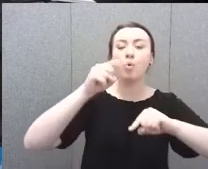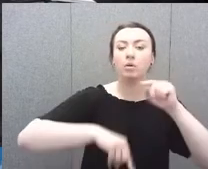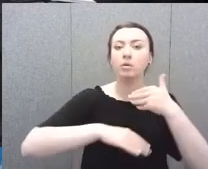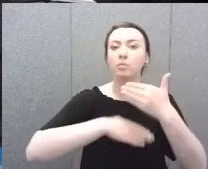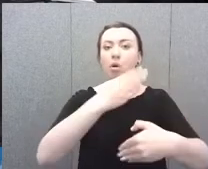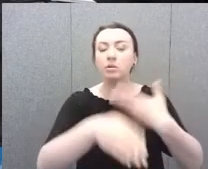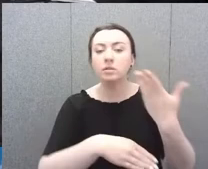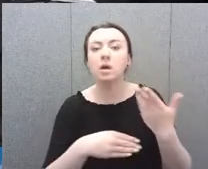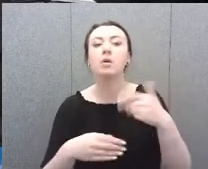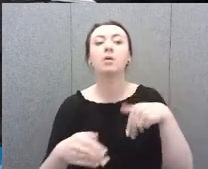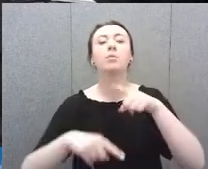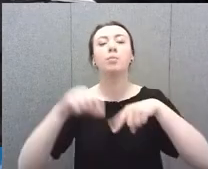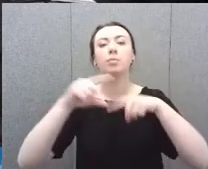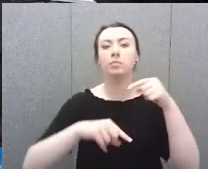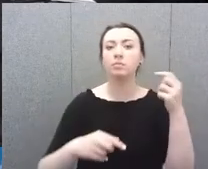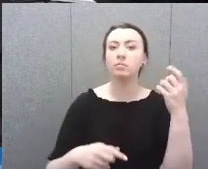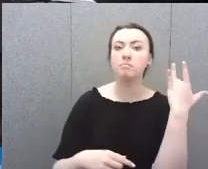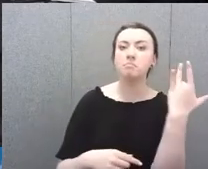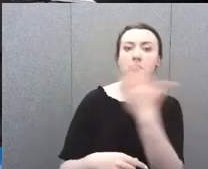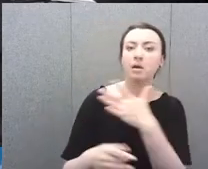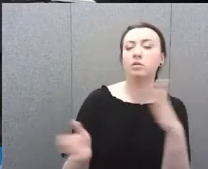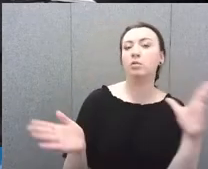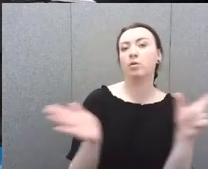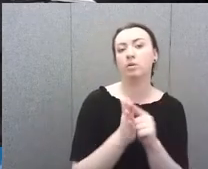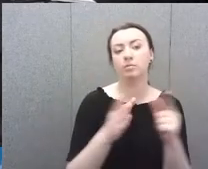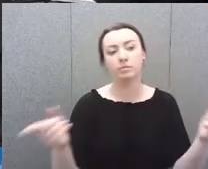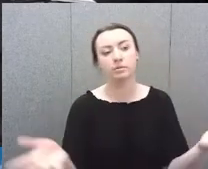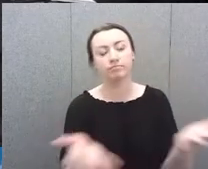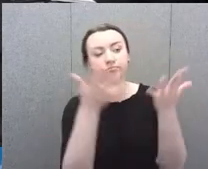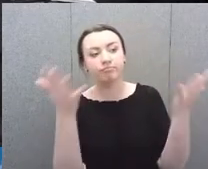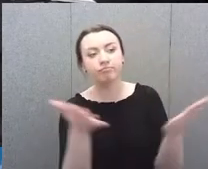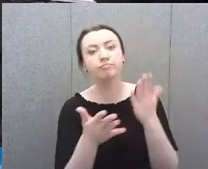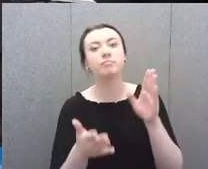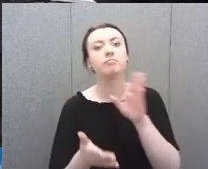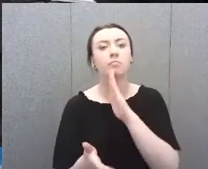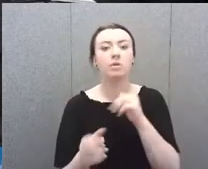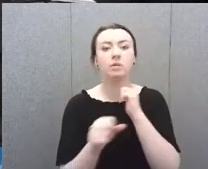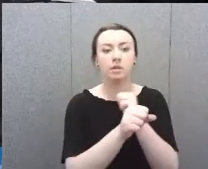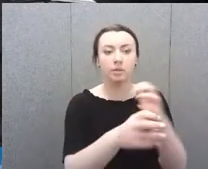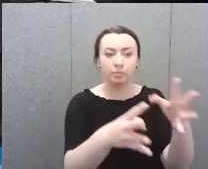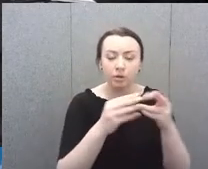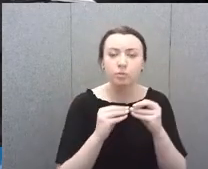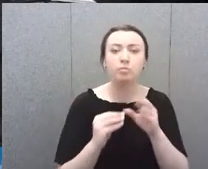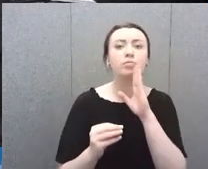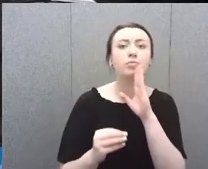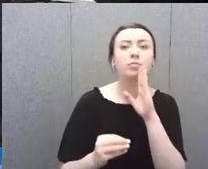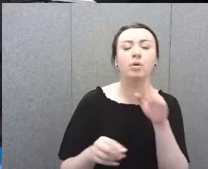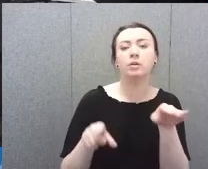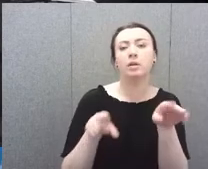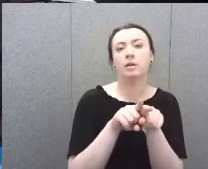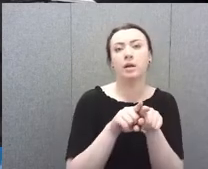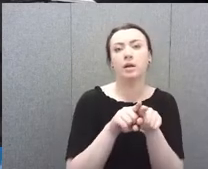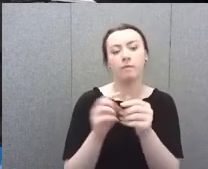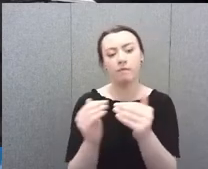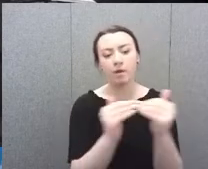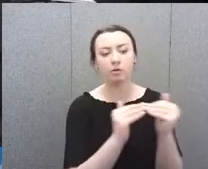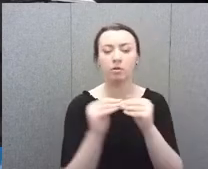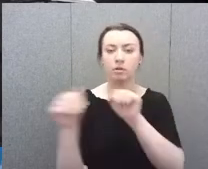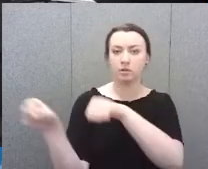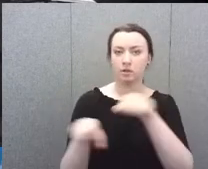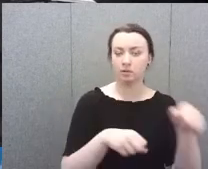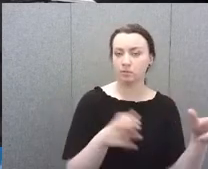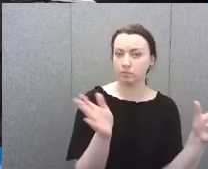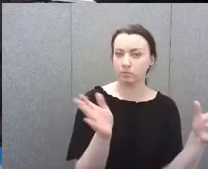вовлечению женщин. Это говорится и про ведомство, и про институциональный доступ. Конкретные идеи, которые у